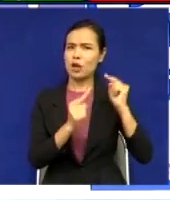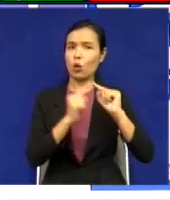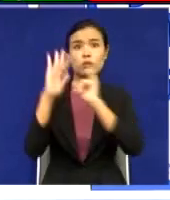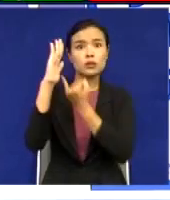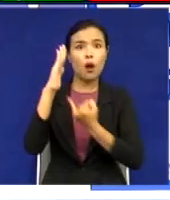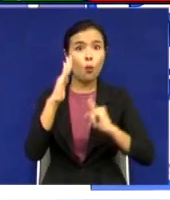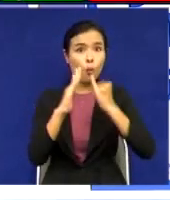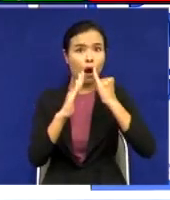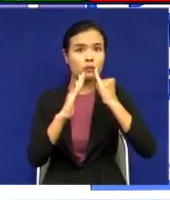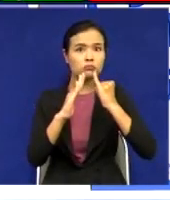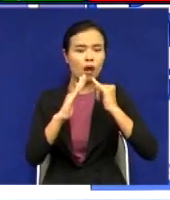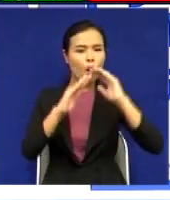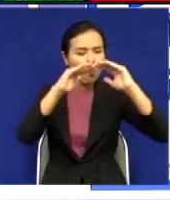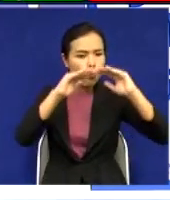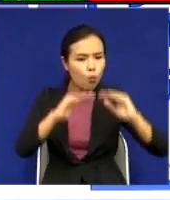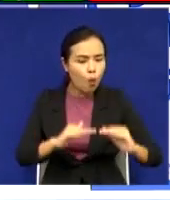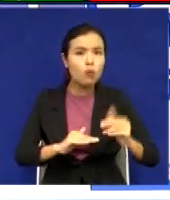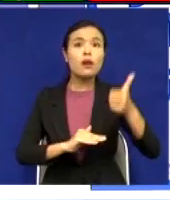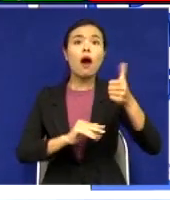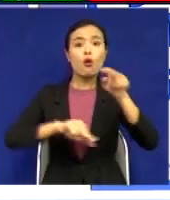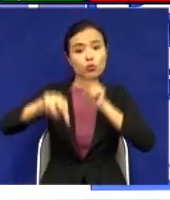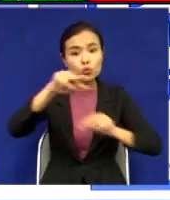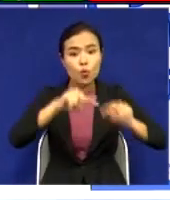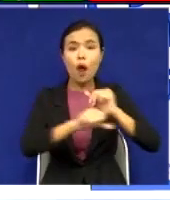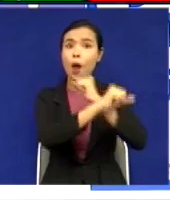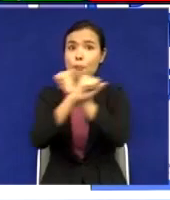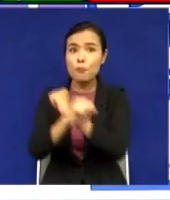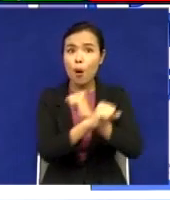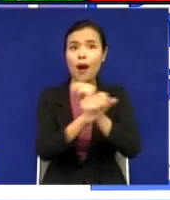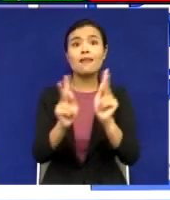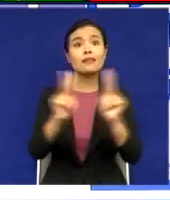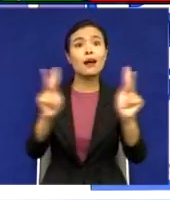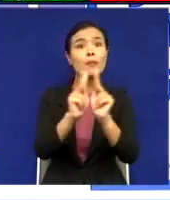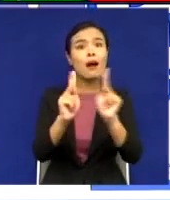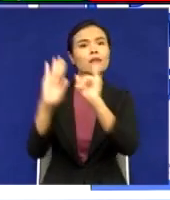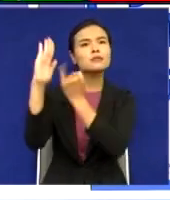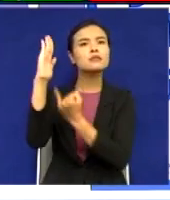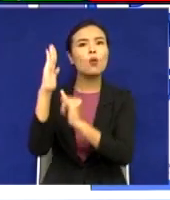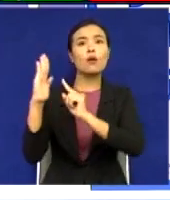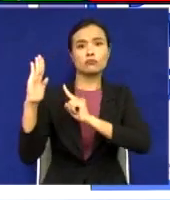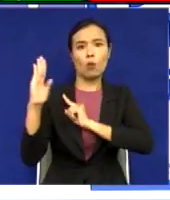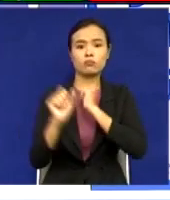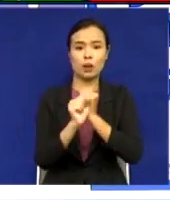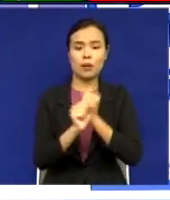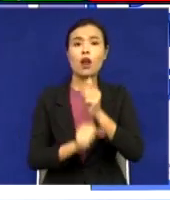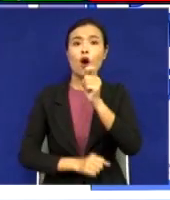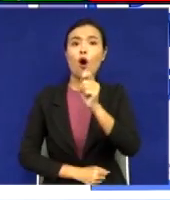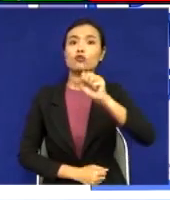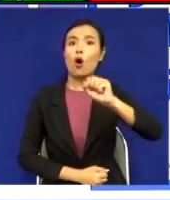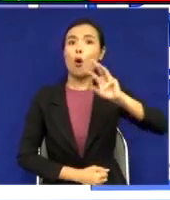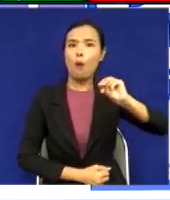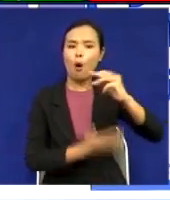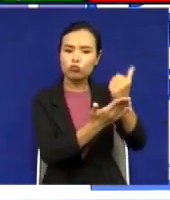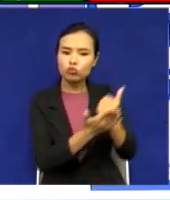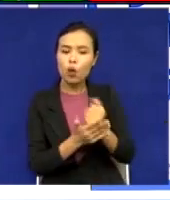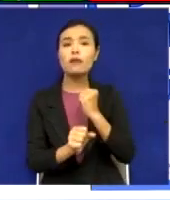ดลงภายใต้การควบคุมดูแลของคณะกรรมการโรคติดต่อประจำจังหวัดซึ่งมีพี่น้องอสมทั่วประเทศเป็นเครื่องมือนะครับแล้วก็ร